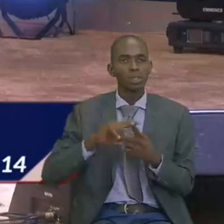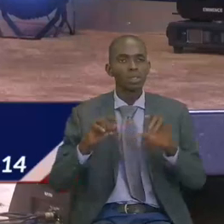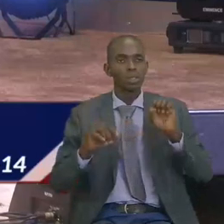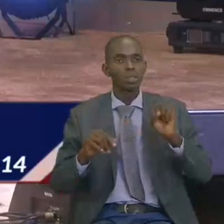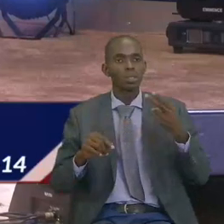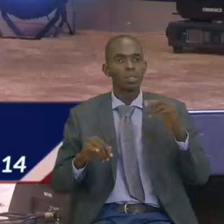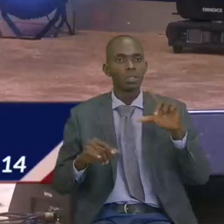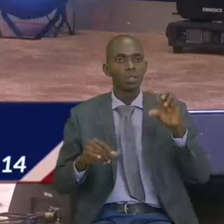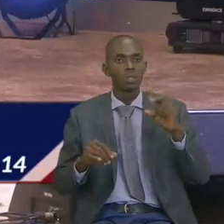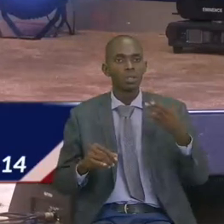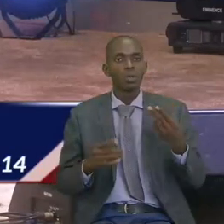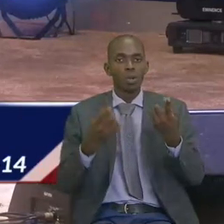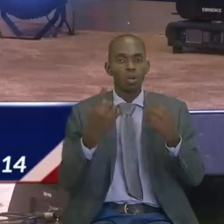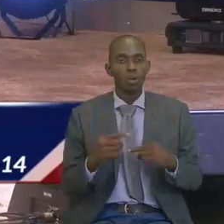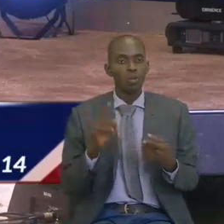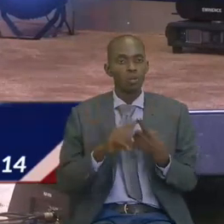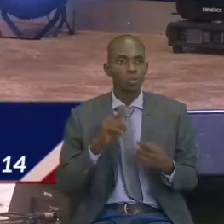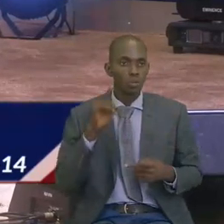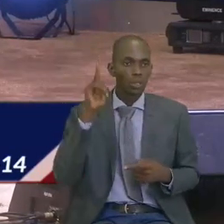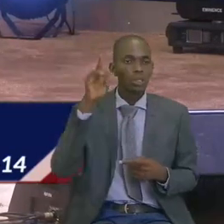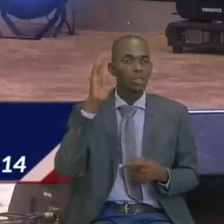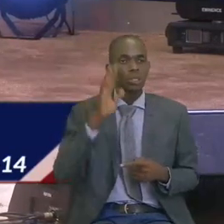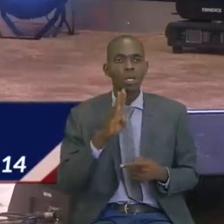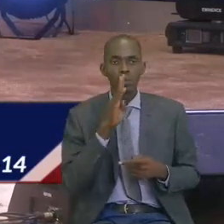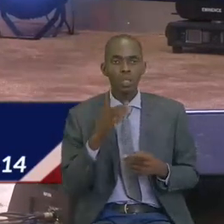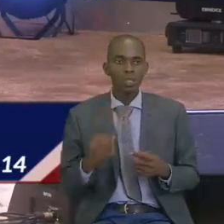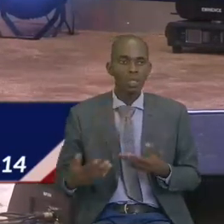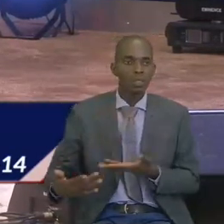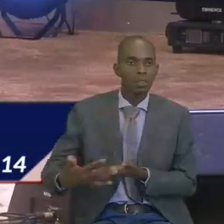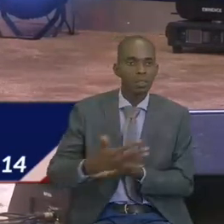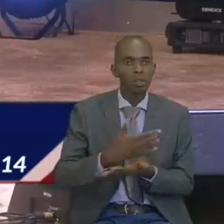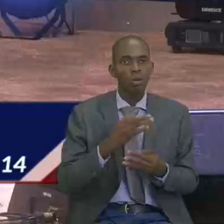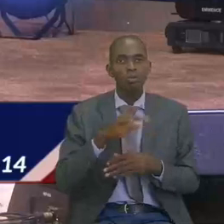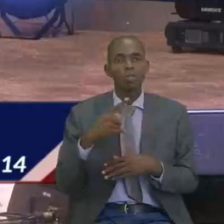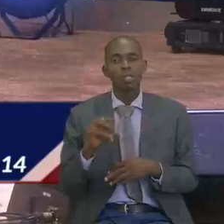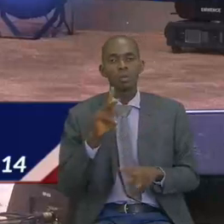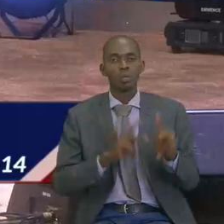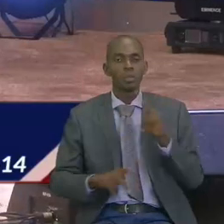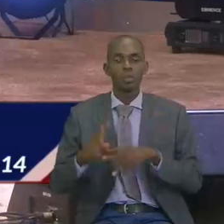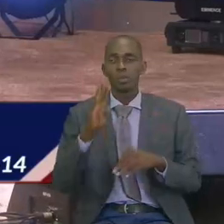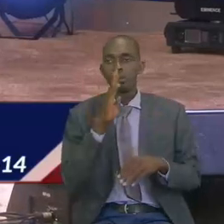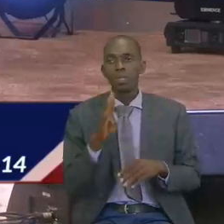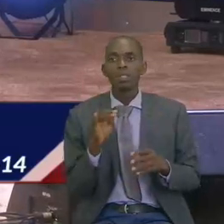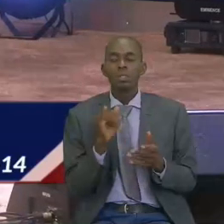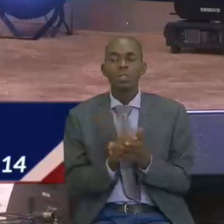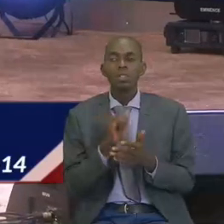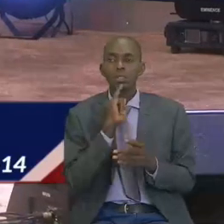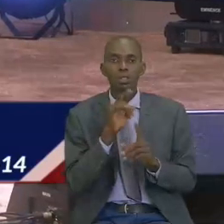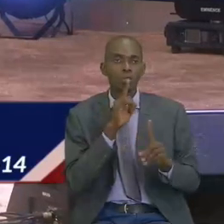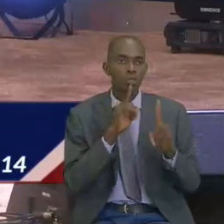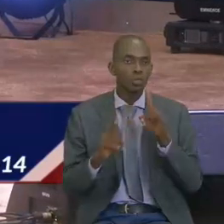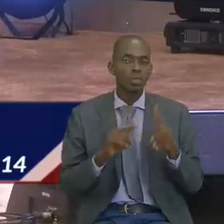jusqu'à ce que vienne le Shiloh et que les peuples lui obéissent. Cela parle du Seigneur lorsqu'il